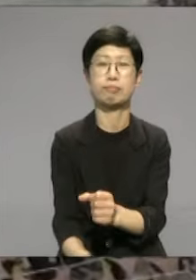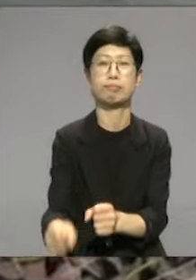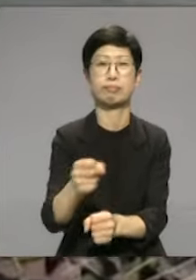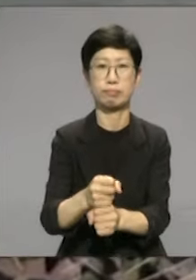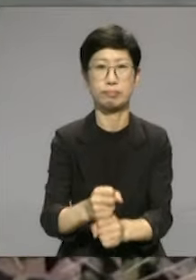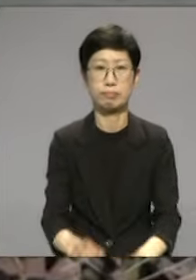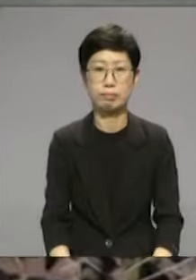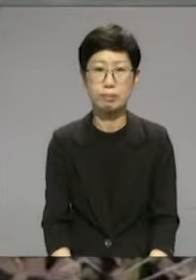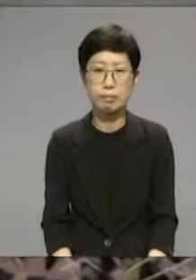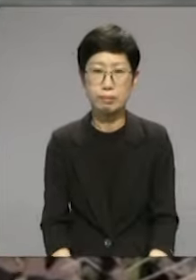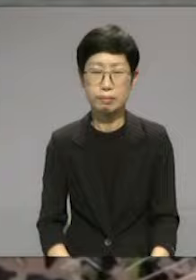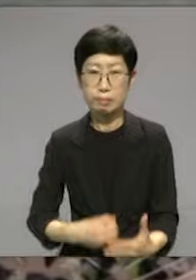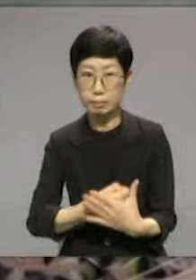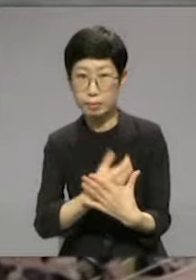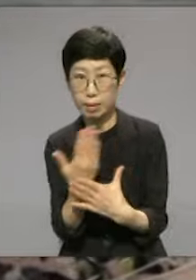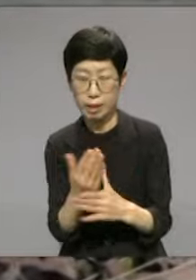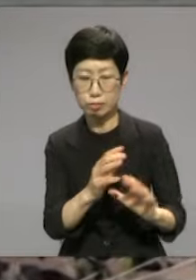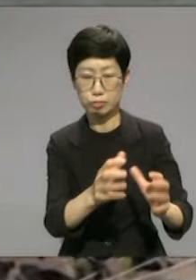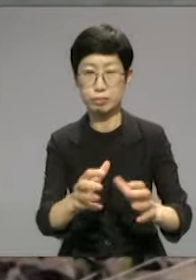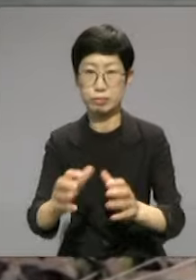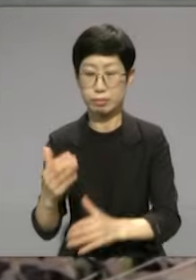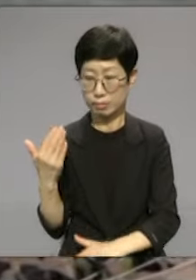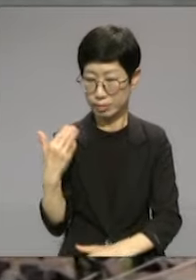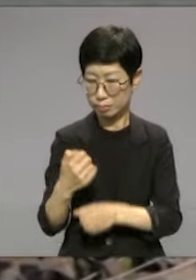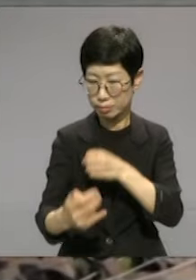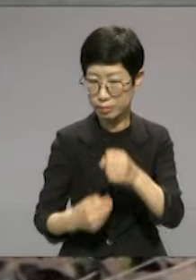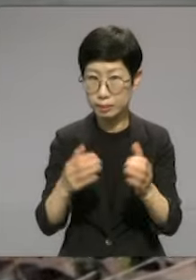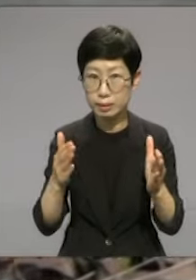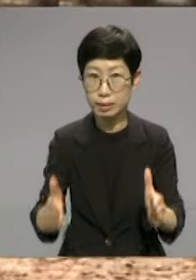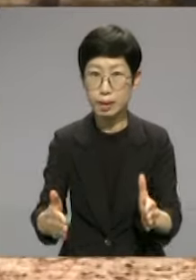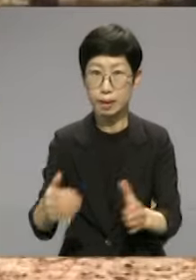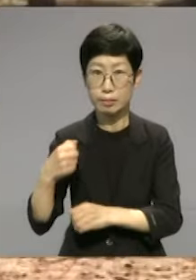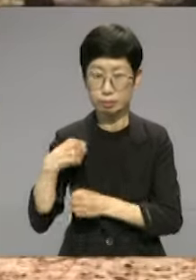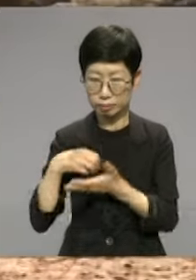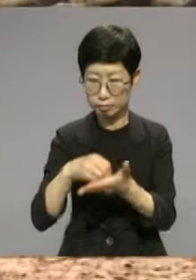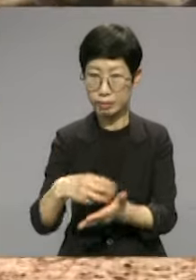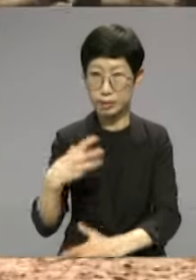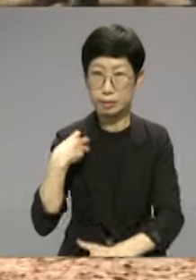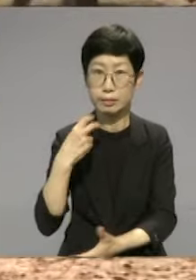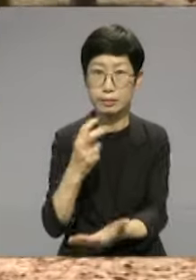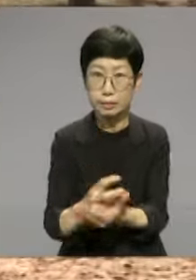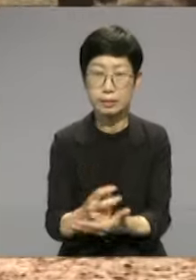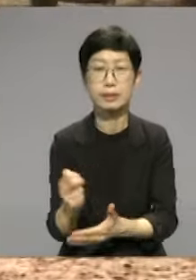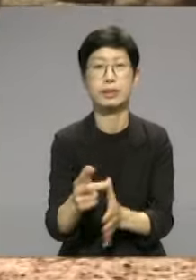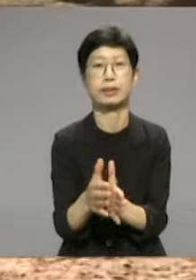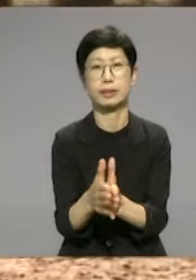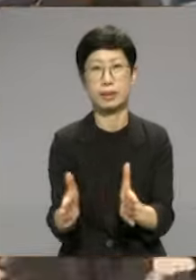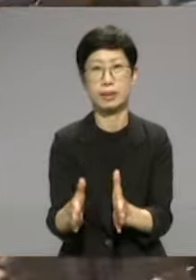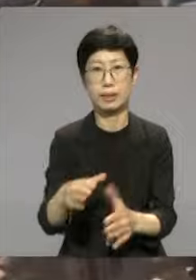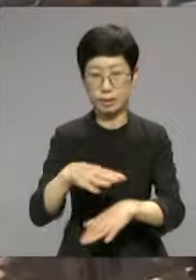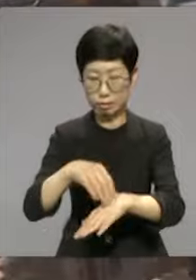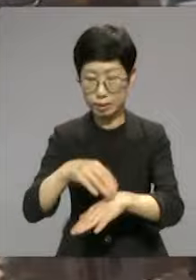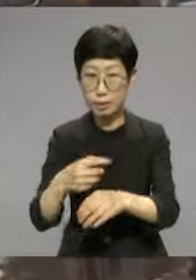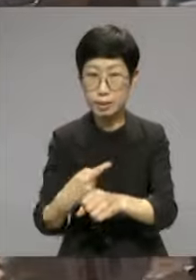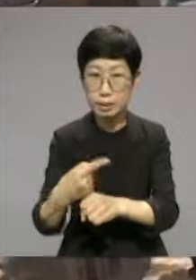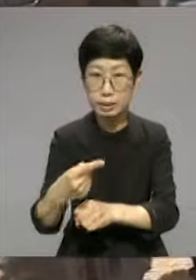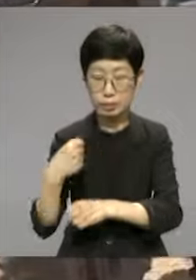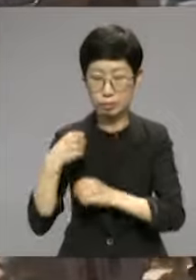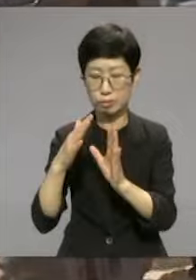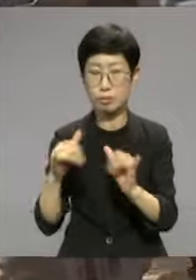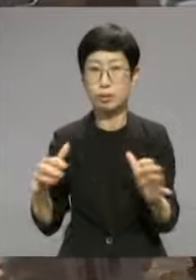스칸디나비아와 발트해 연한 국가들은 최근 몇 년간 징병제를 재도입했다 내년 징집 규모를